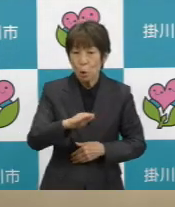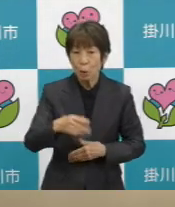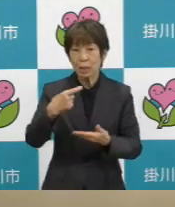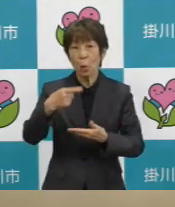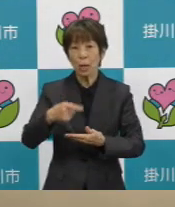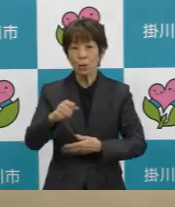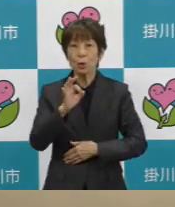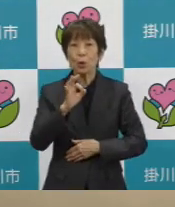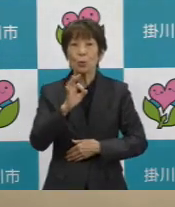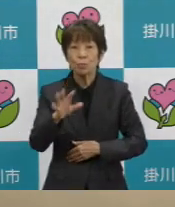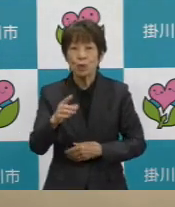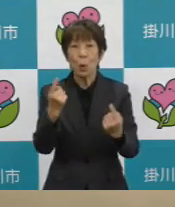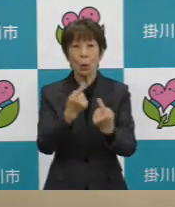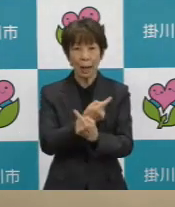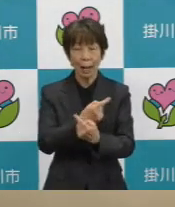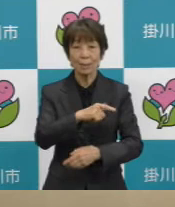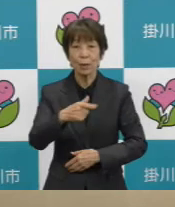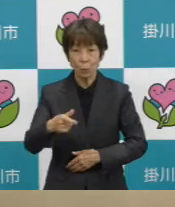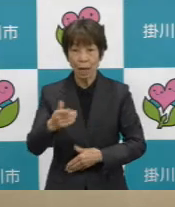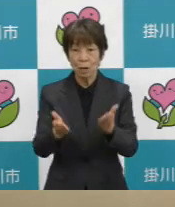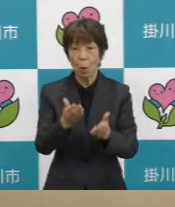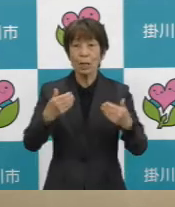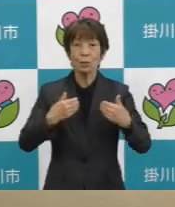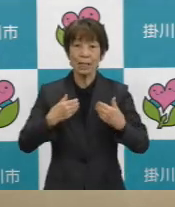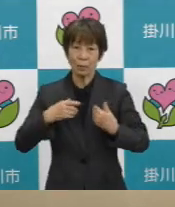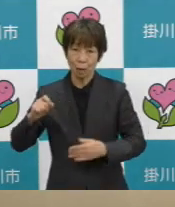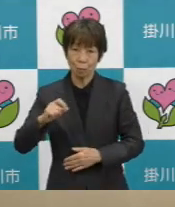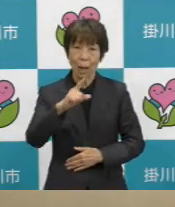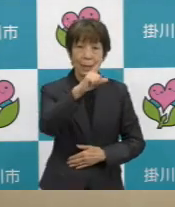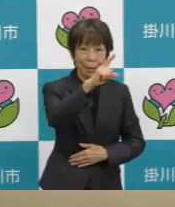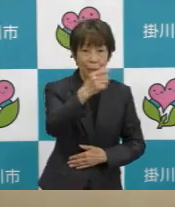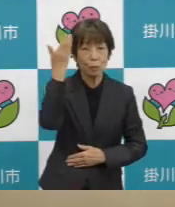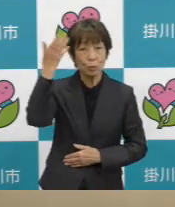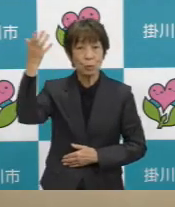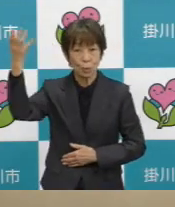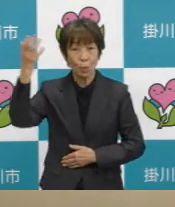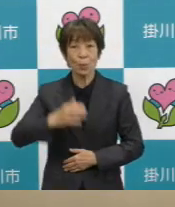より、保育率はさらに高まっていくことが予想されます。